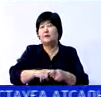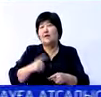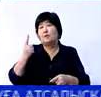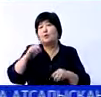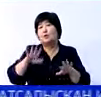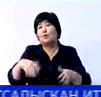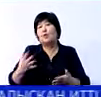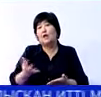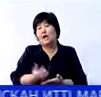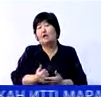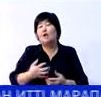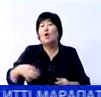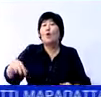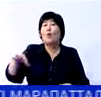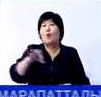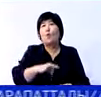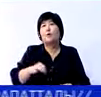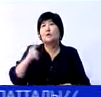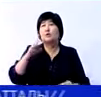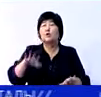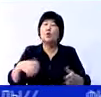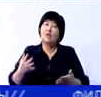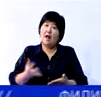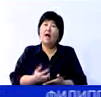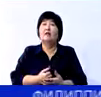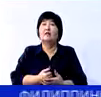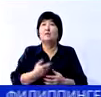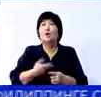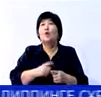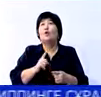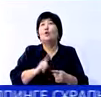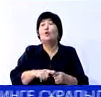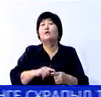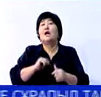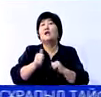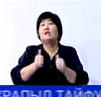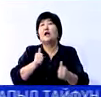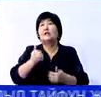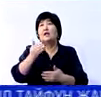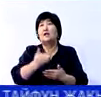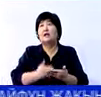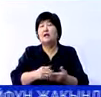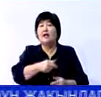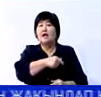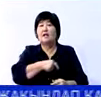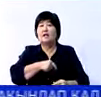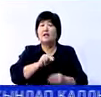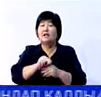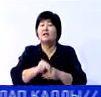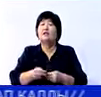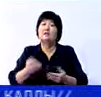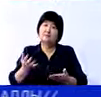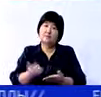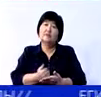орын алдым. Облыстан бірінші орын алдым. Осы жарыстардың арқасында, тренерлердің арқасында жетістікке жетіп